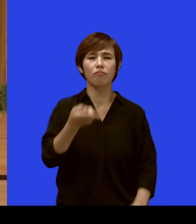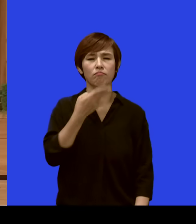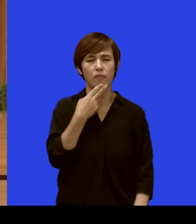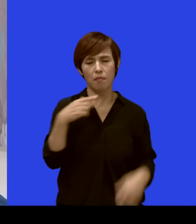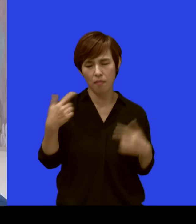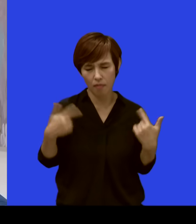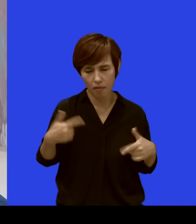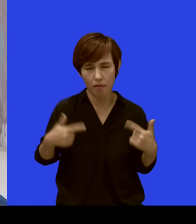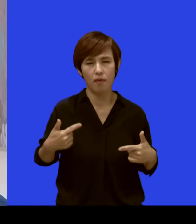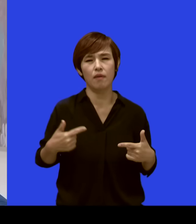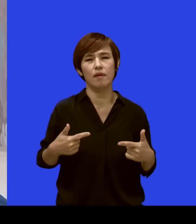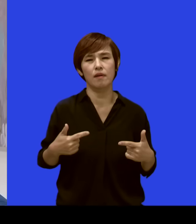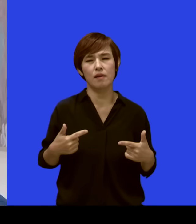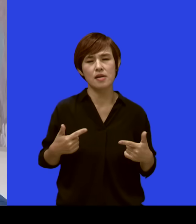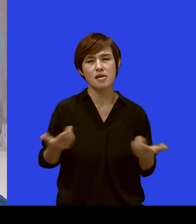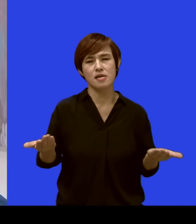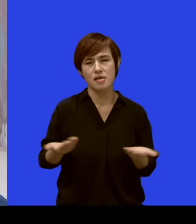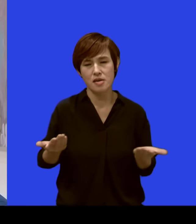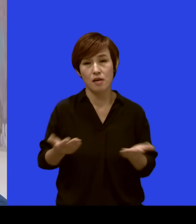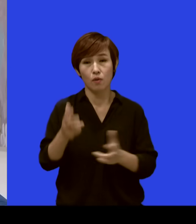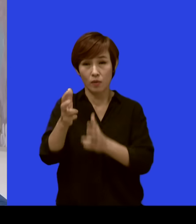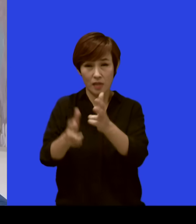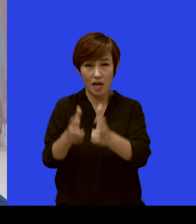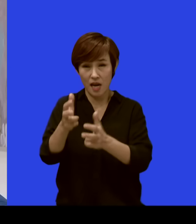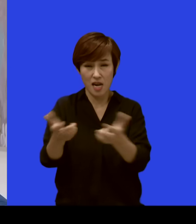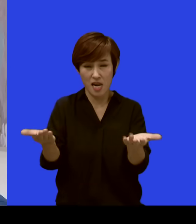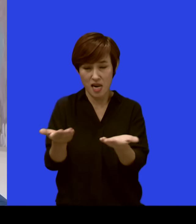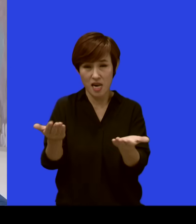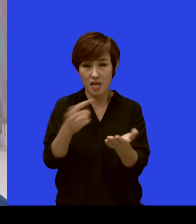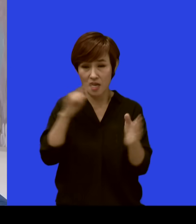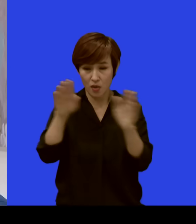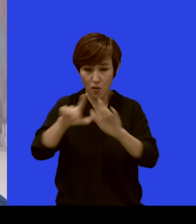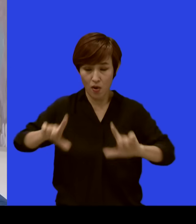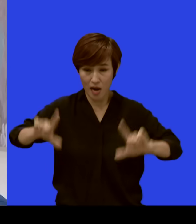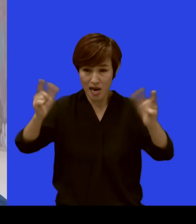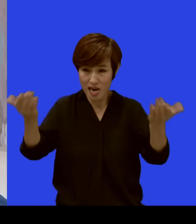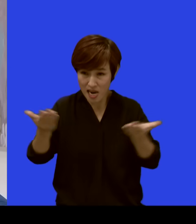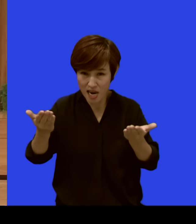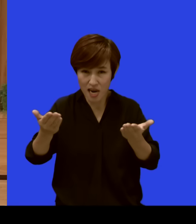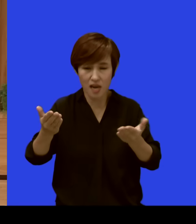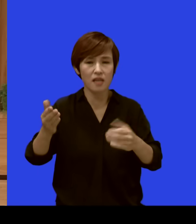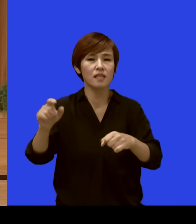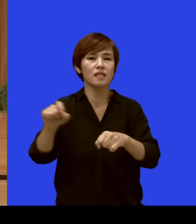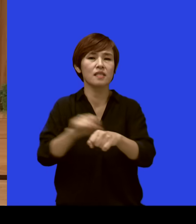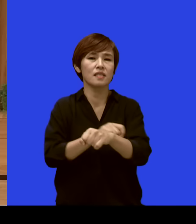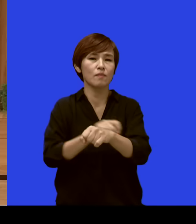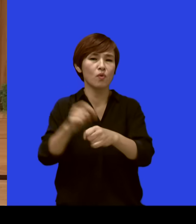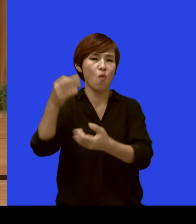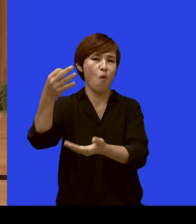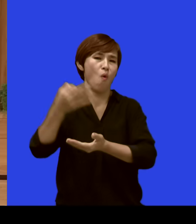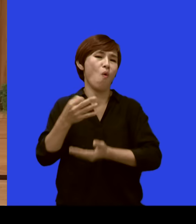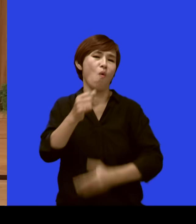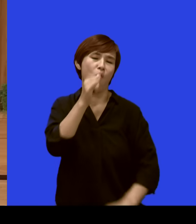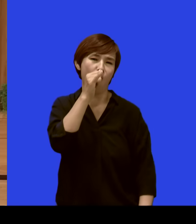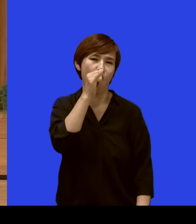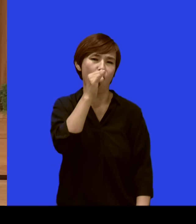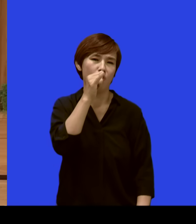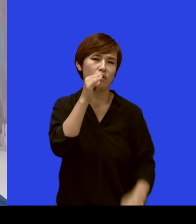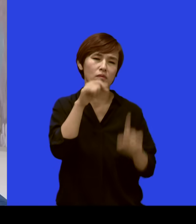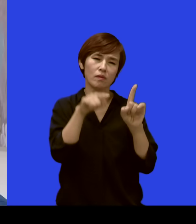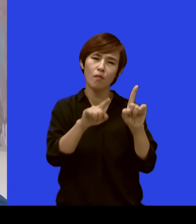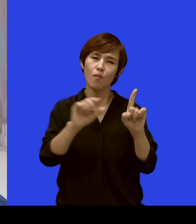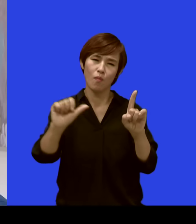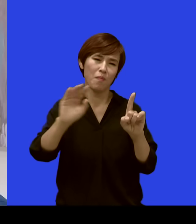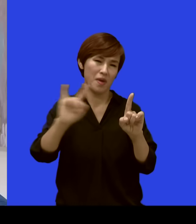일요일 제 기억에 나면 공장에서 일요일 날 일을 하면 특근이라고 그래서 아마 1.5배를 주시니까 그 일을